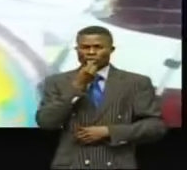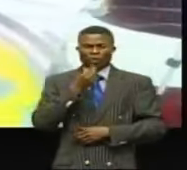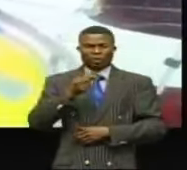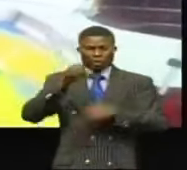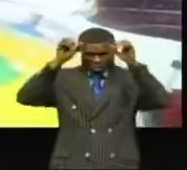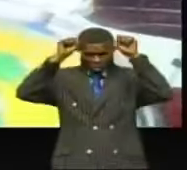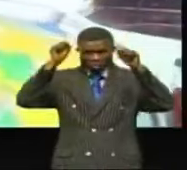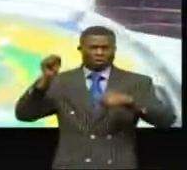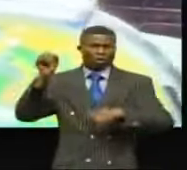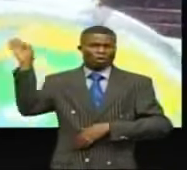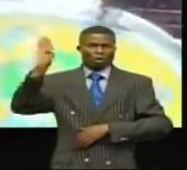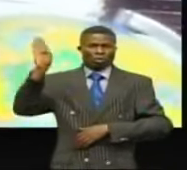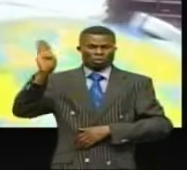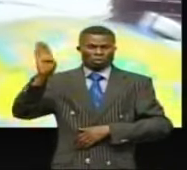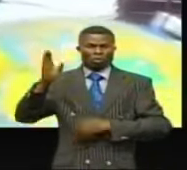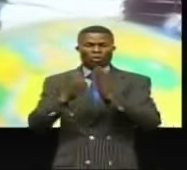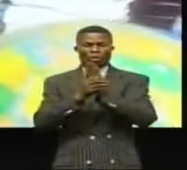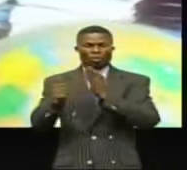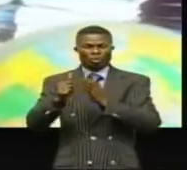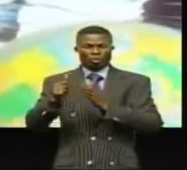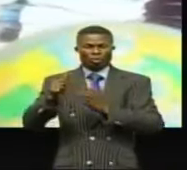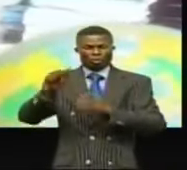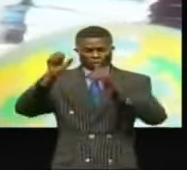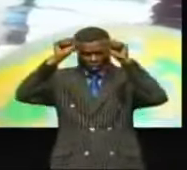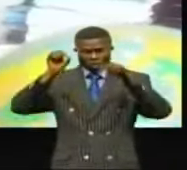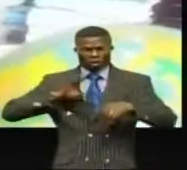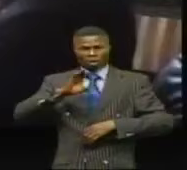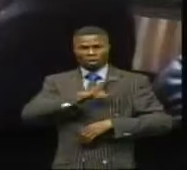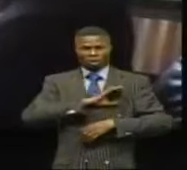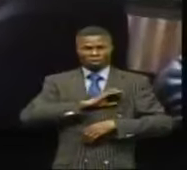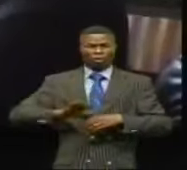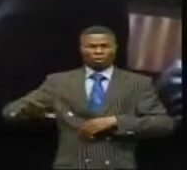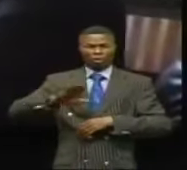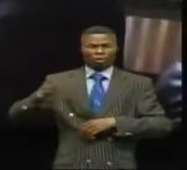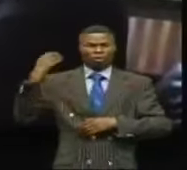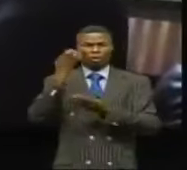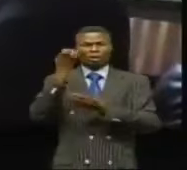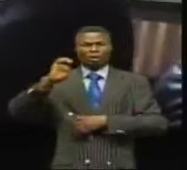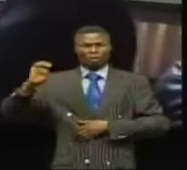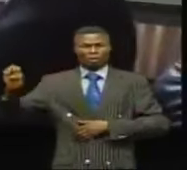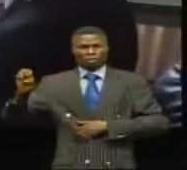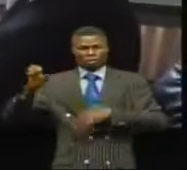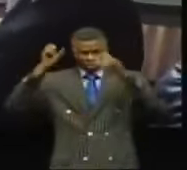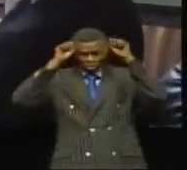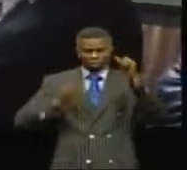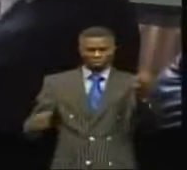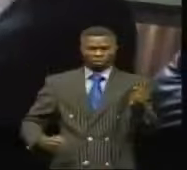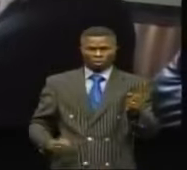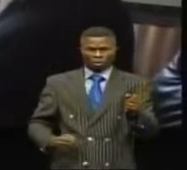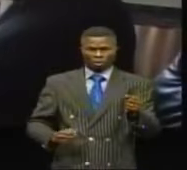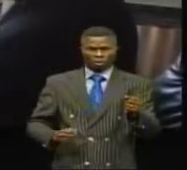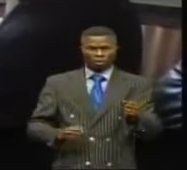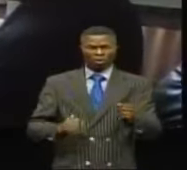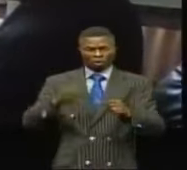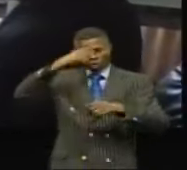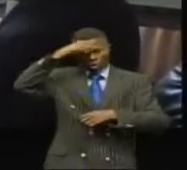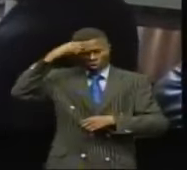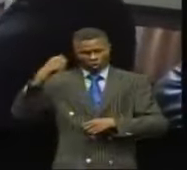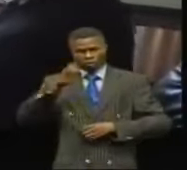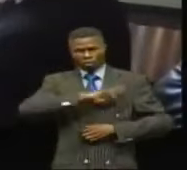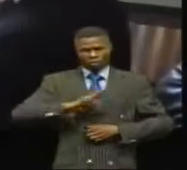qualité de président de la communauté des États de l'Afrique de l'Est et président angolais en tant que médiateur de la crise entre la République démocratique du